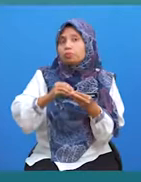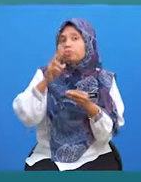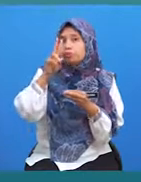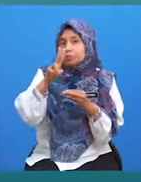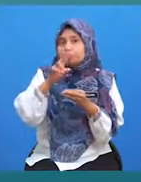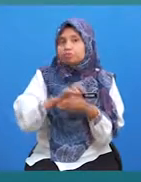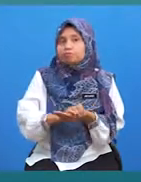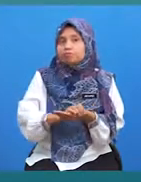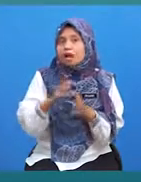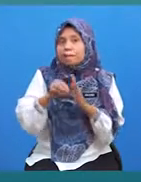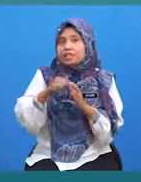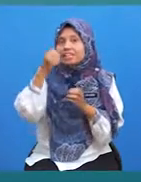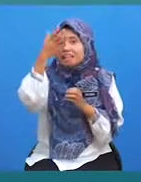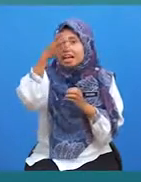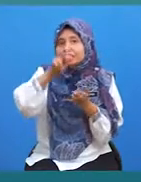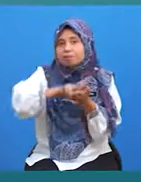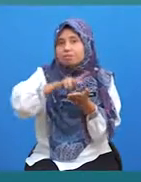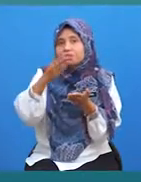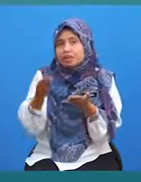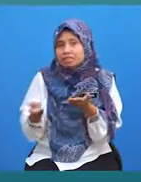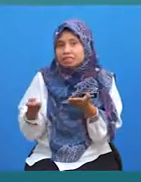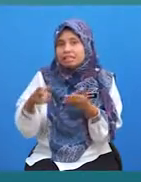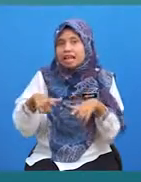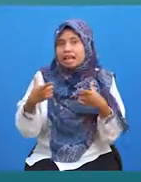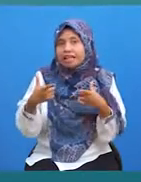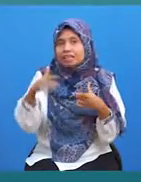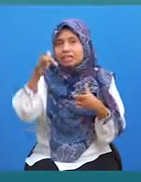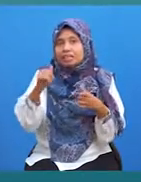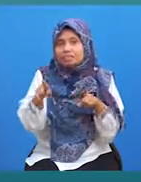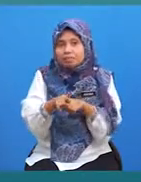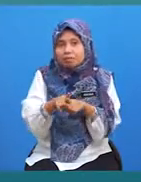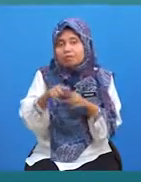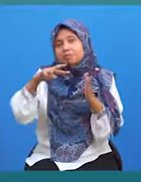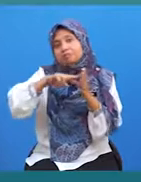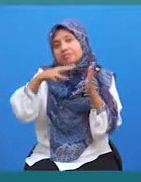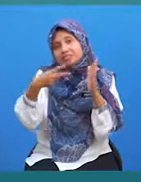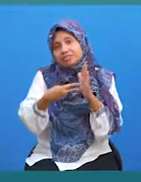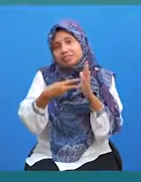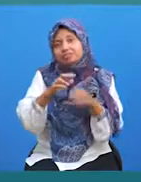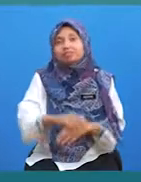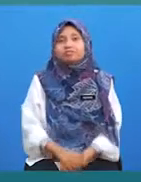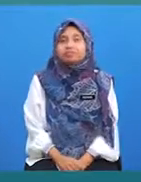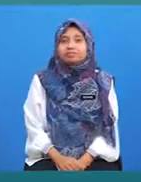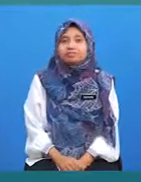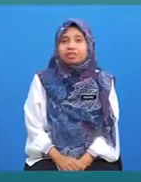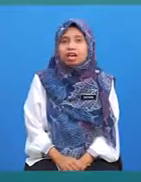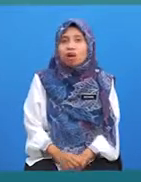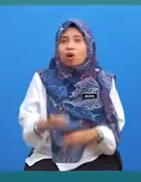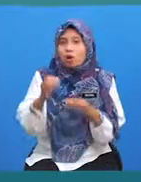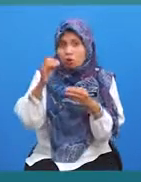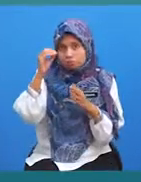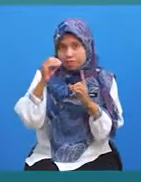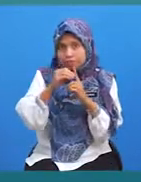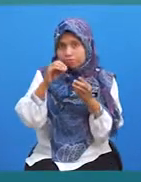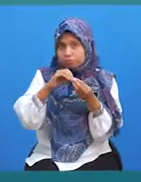Objektif yang kedua, menyatakan peribahasa lain yang sama maksud. Objektif